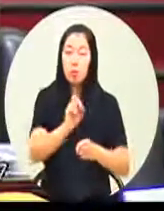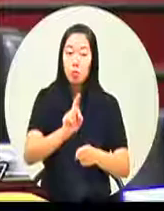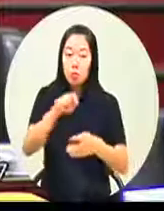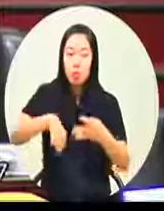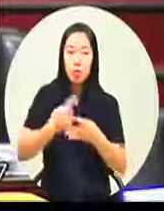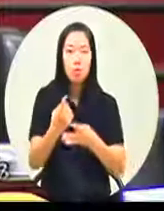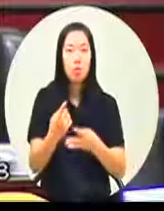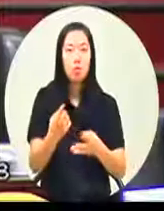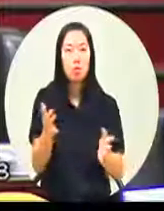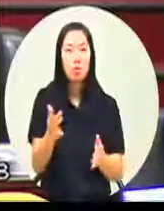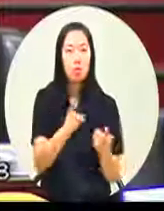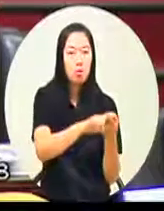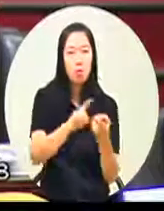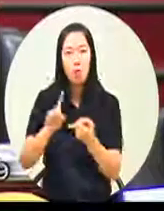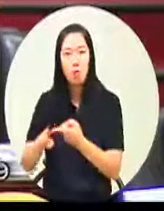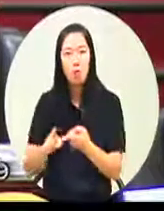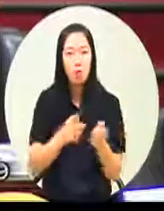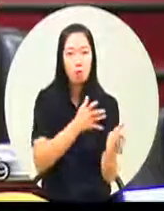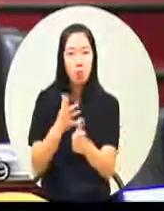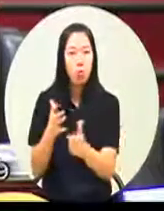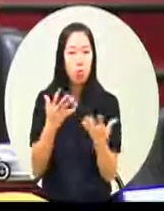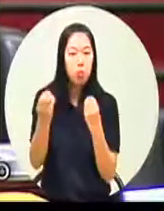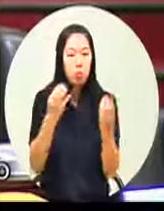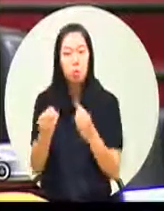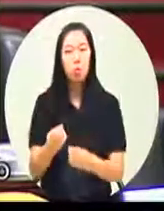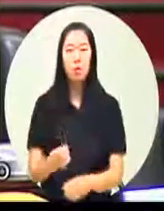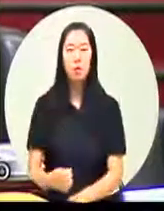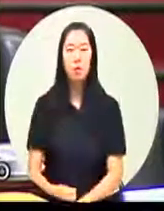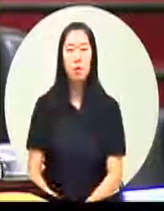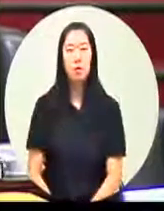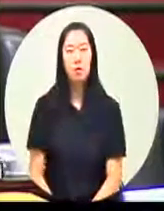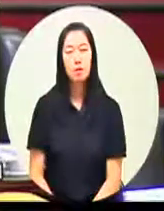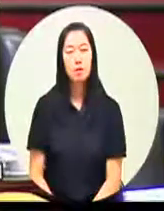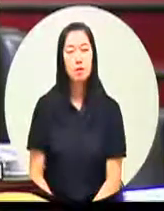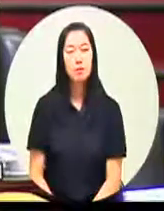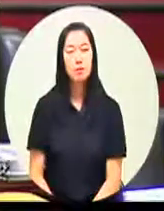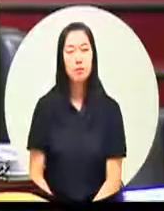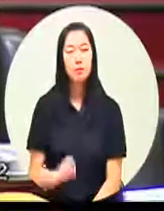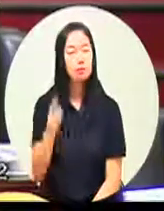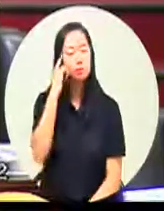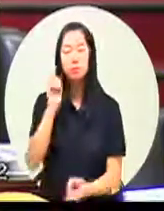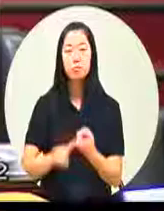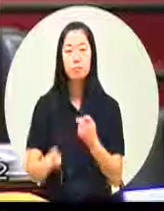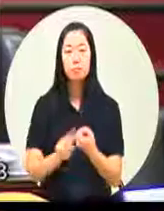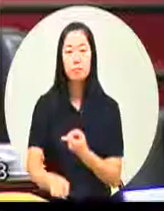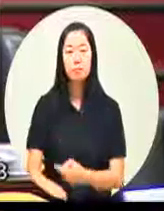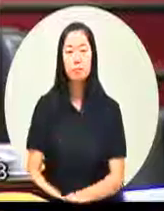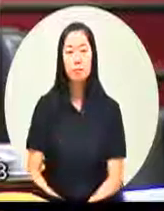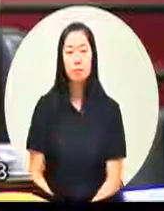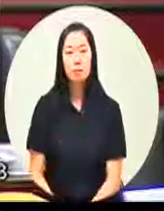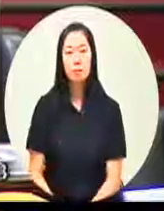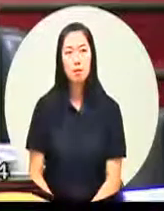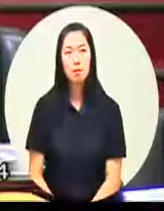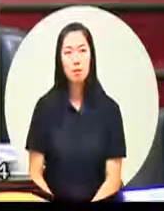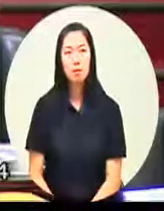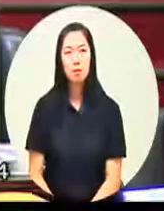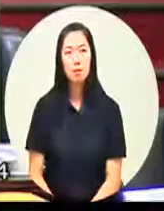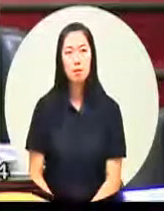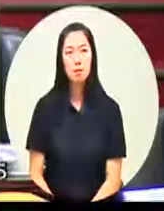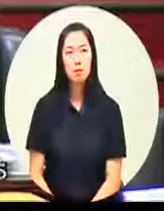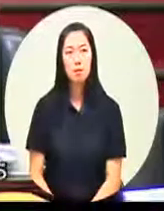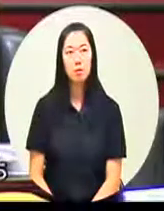不问是非，啊，对不对？我觉得这个不行啊，不然的话我会继